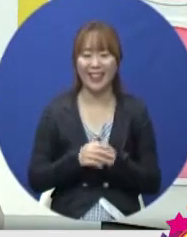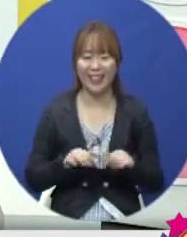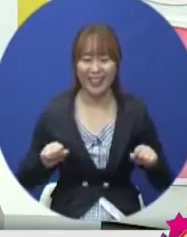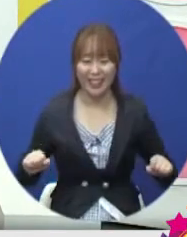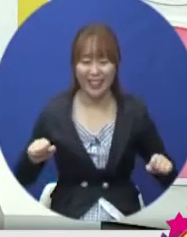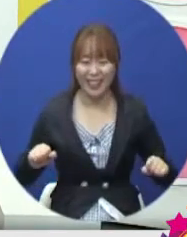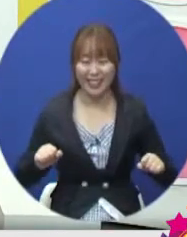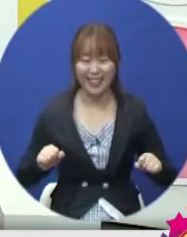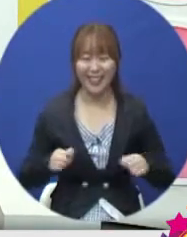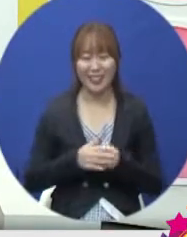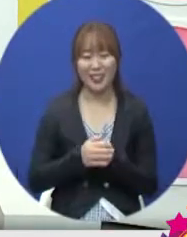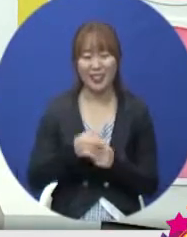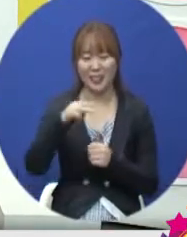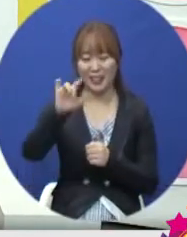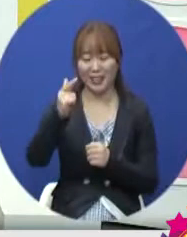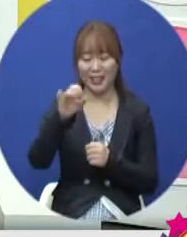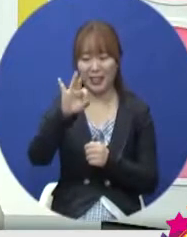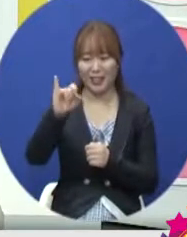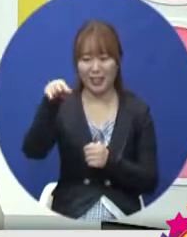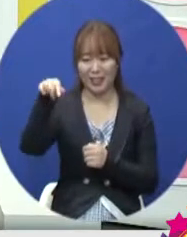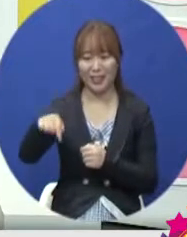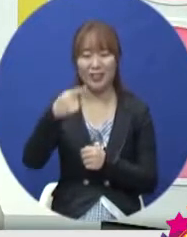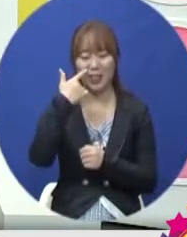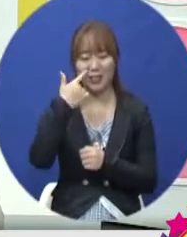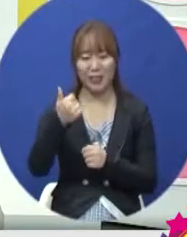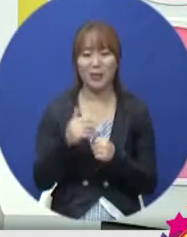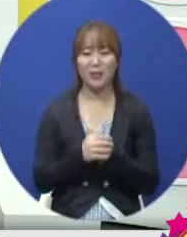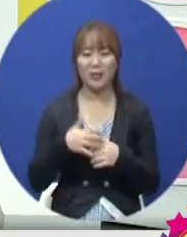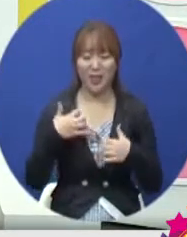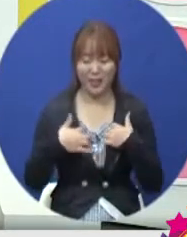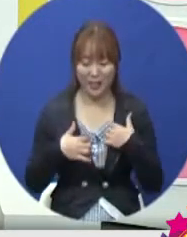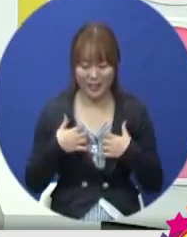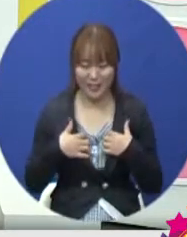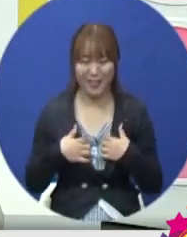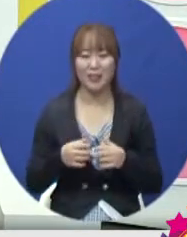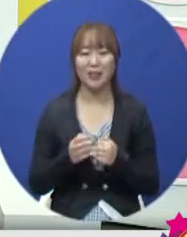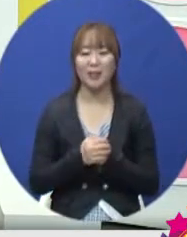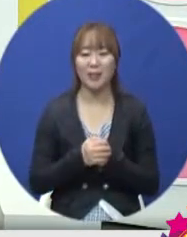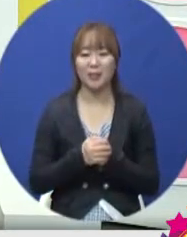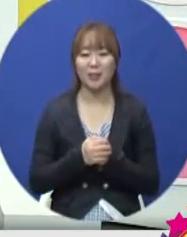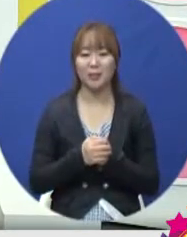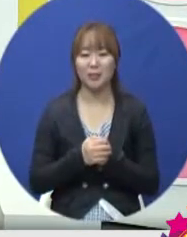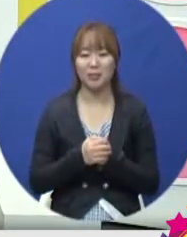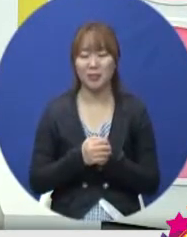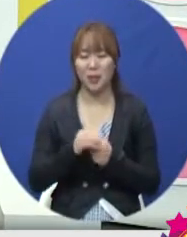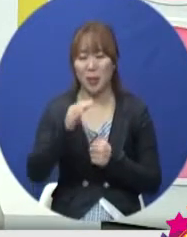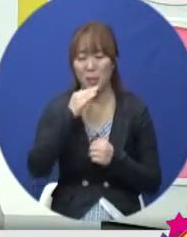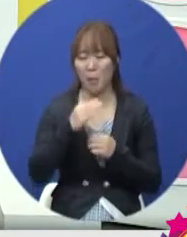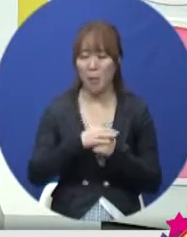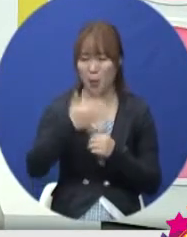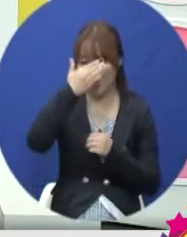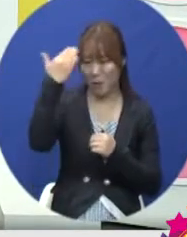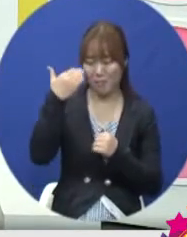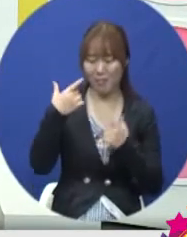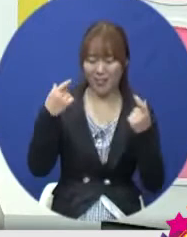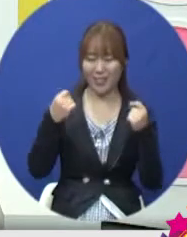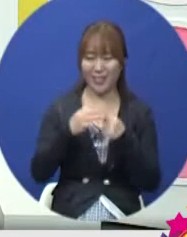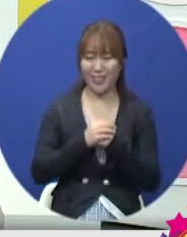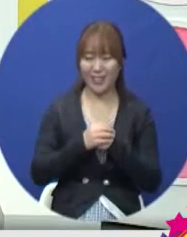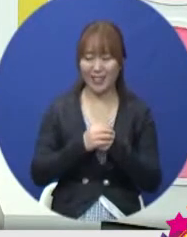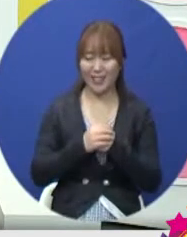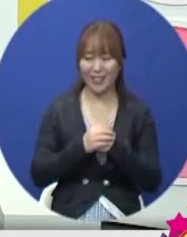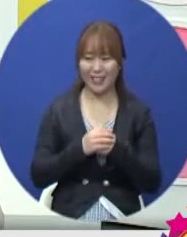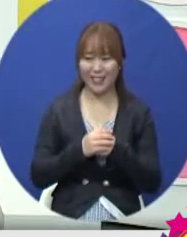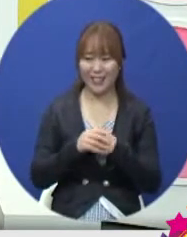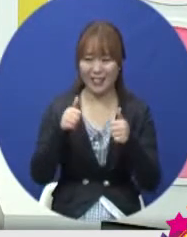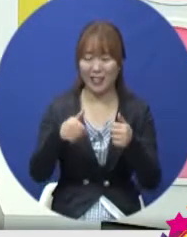안녕하세요. 반갑습니다. 신인수 아버님. 예. 네. 아유, 반갑습니다. 아, 신세대세요. 그 인사법이.